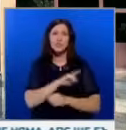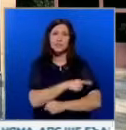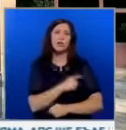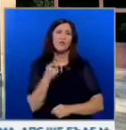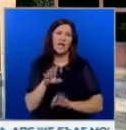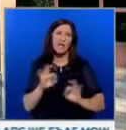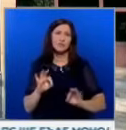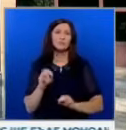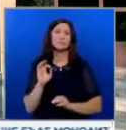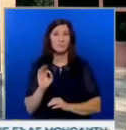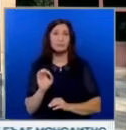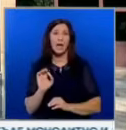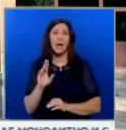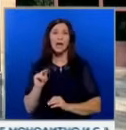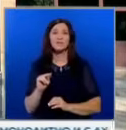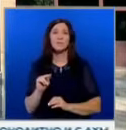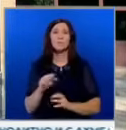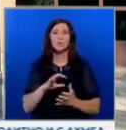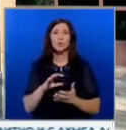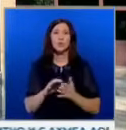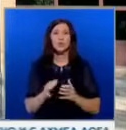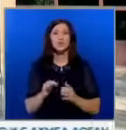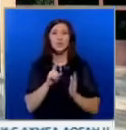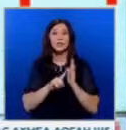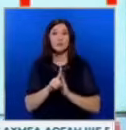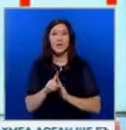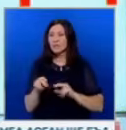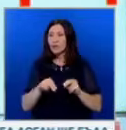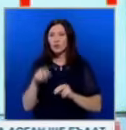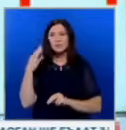резултати. На ход е президента с втория мандат.